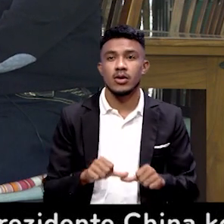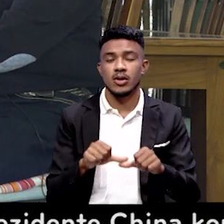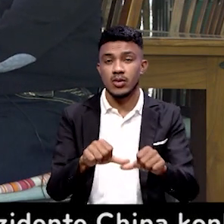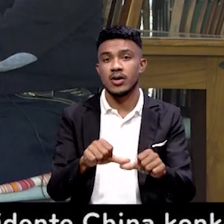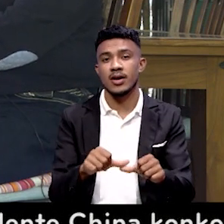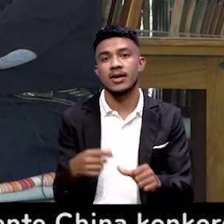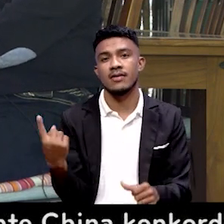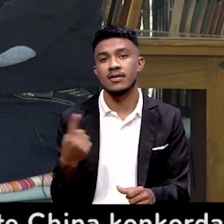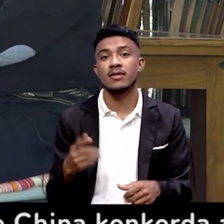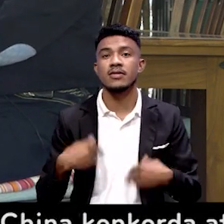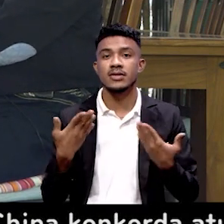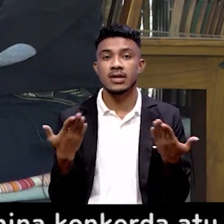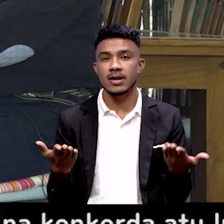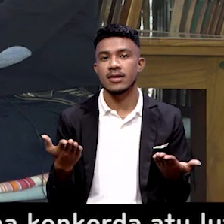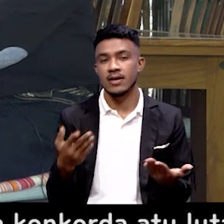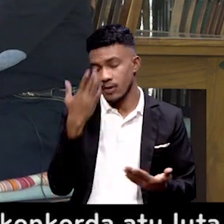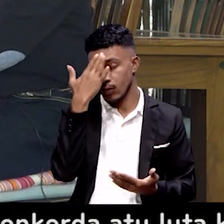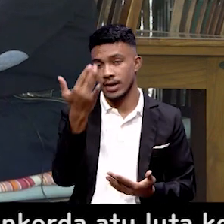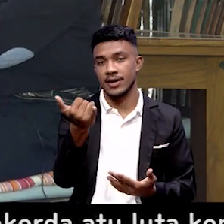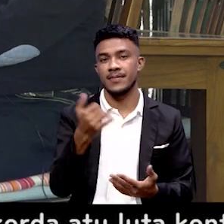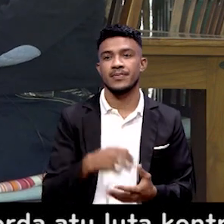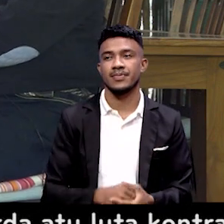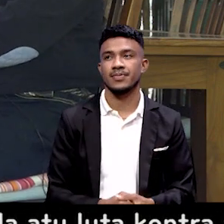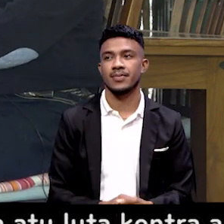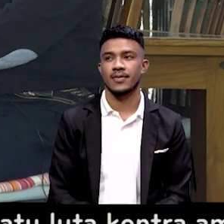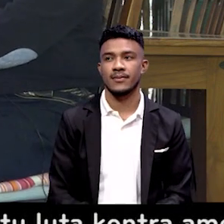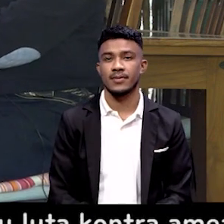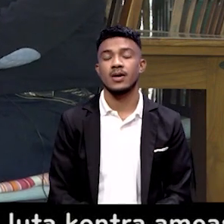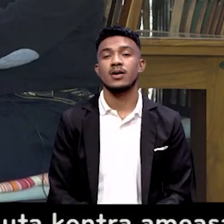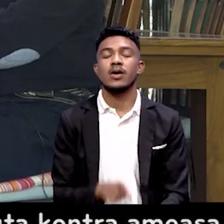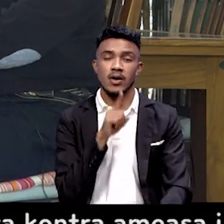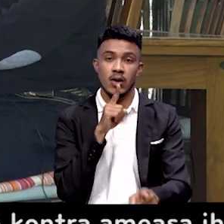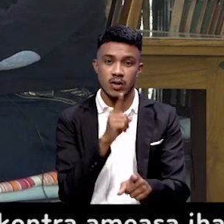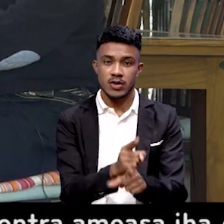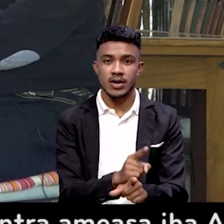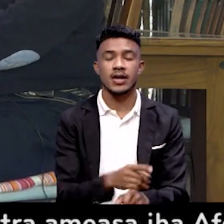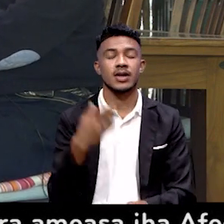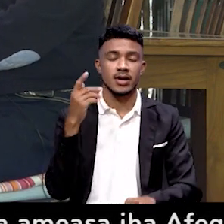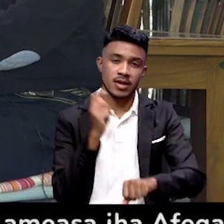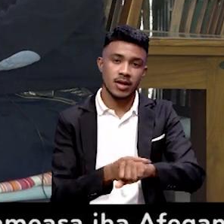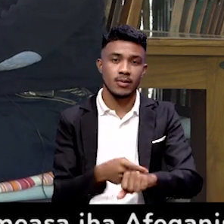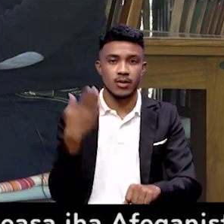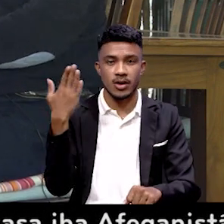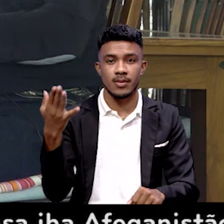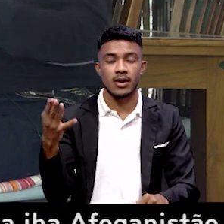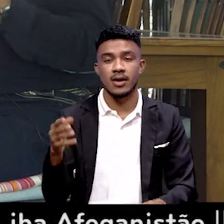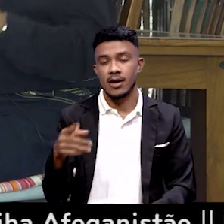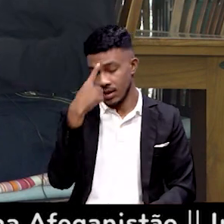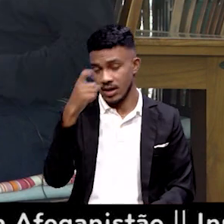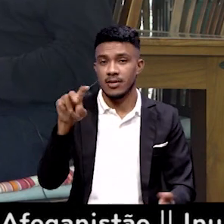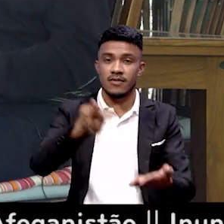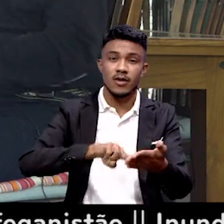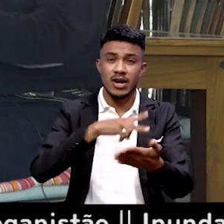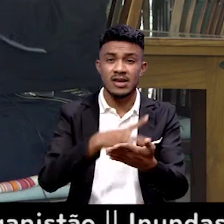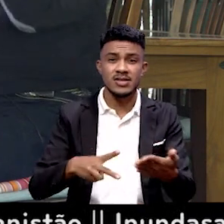ne tamba sa poi losuni momento na ba tamba violenza ma